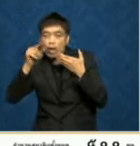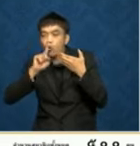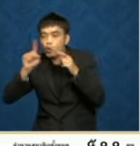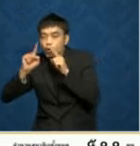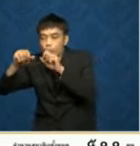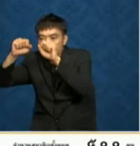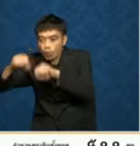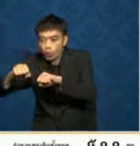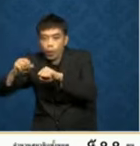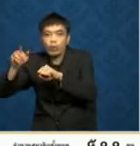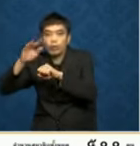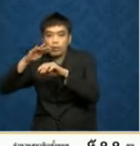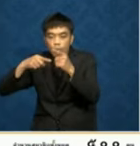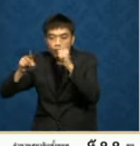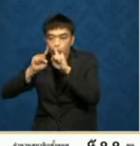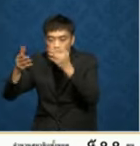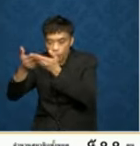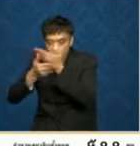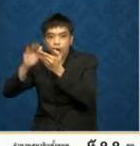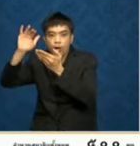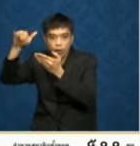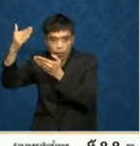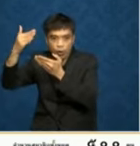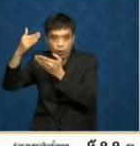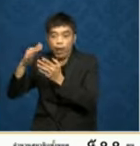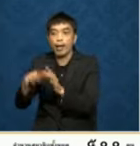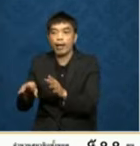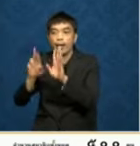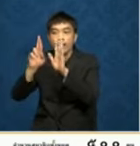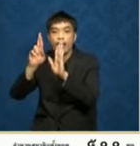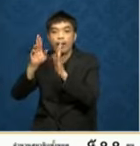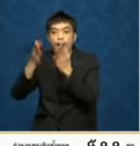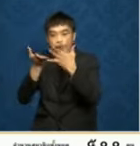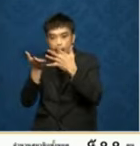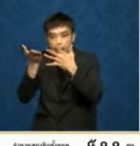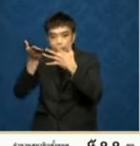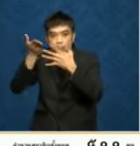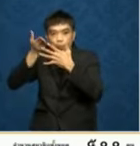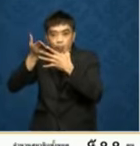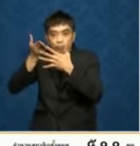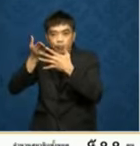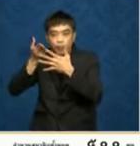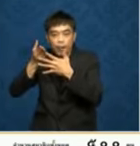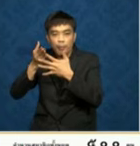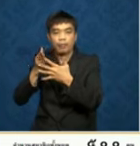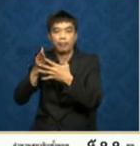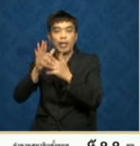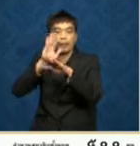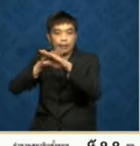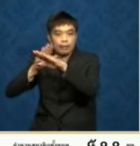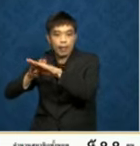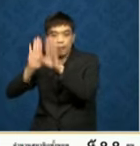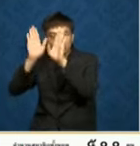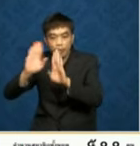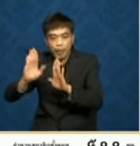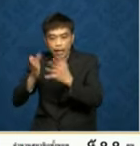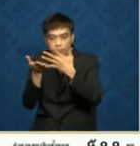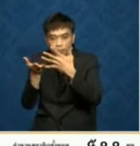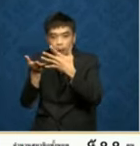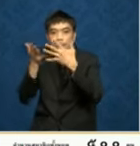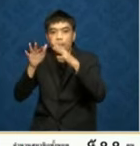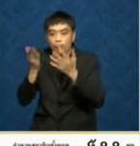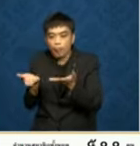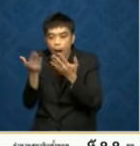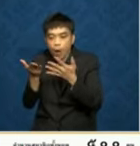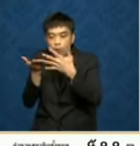หนมีภายยีระดับ เราต้องเซ็มาตัหาตรนี้ก่แลไปคุยกบ Apple ครั เพื่ให้เขาเปิดระบบใน iOSนปเทศไยให้ครับ